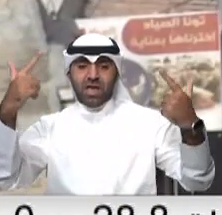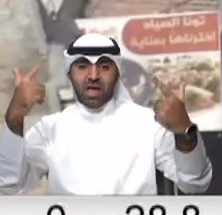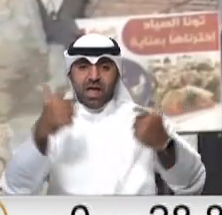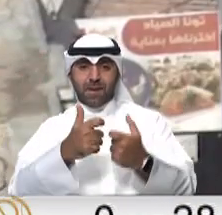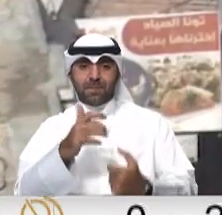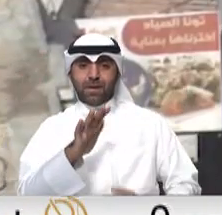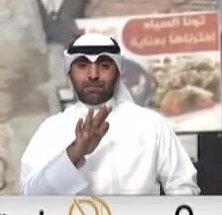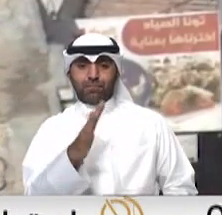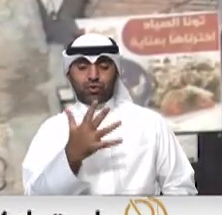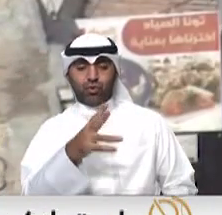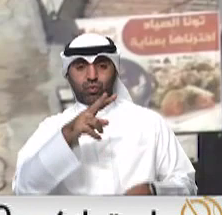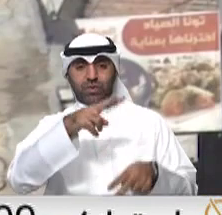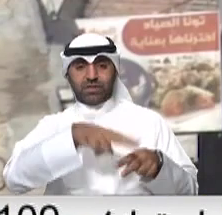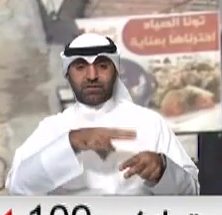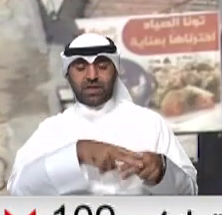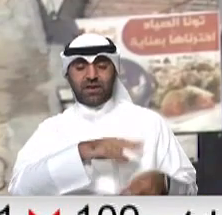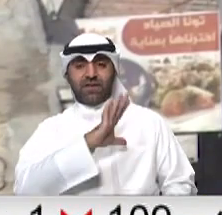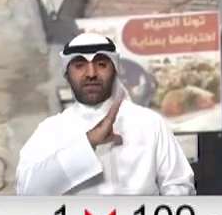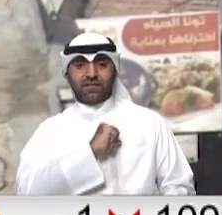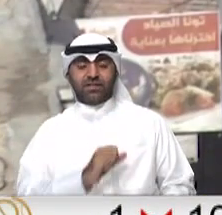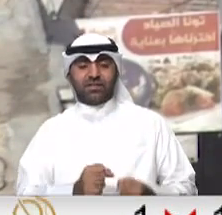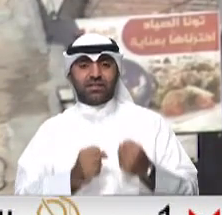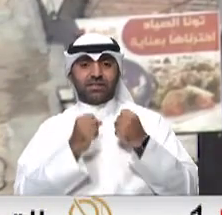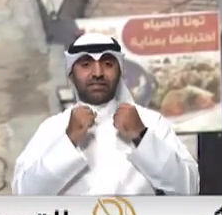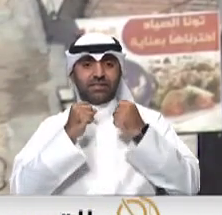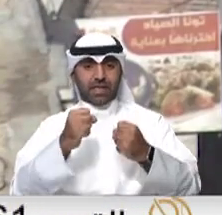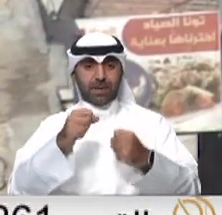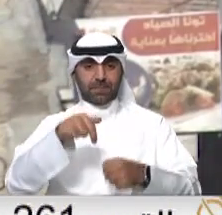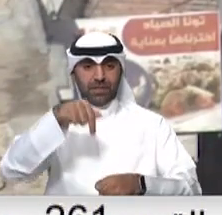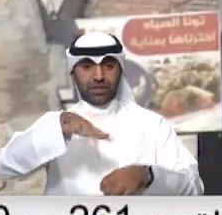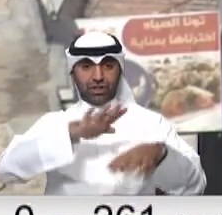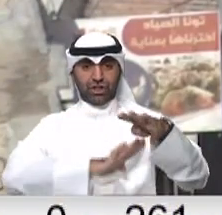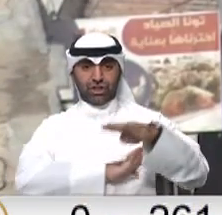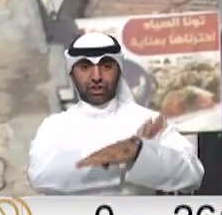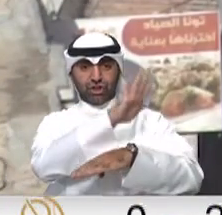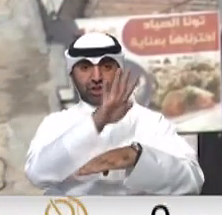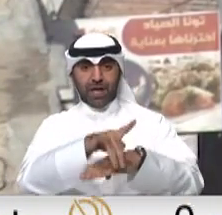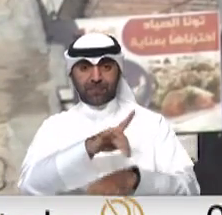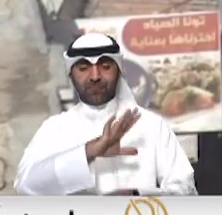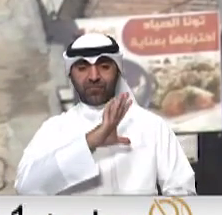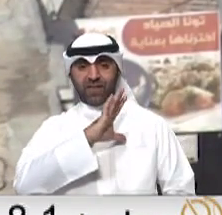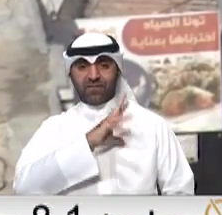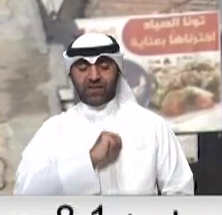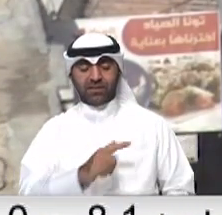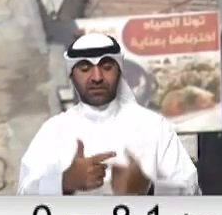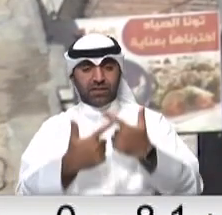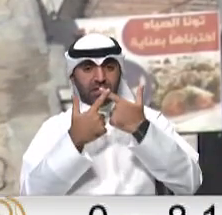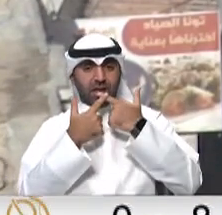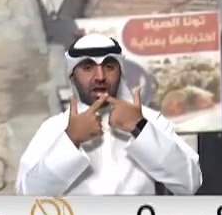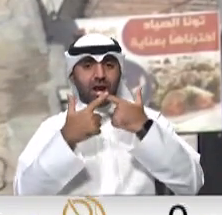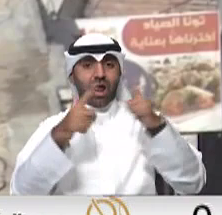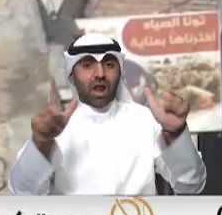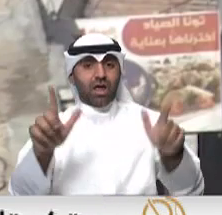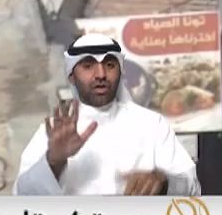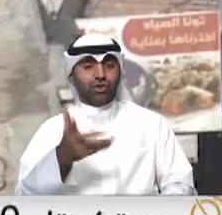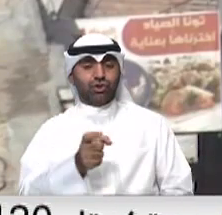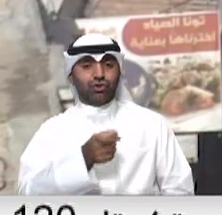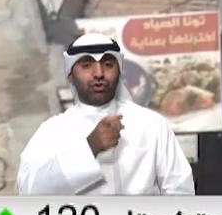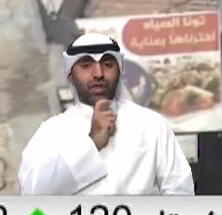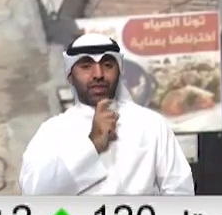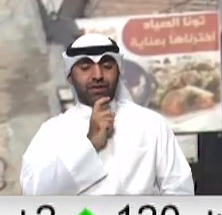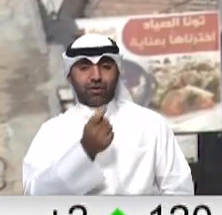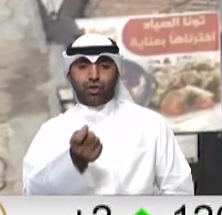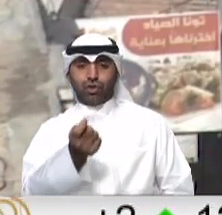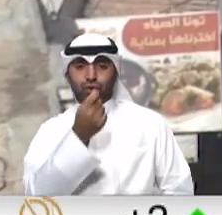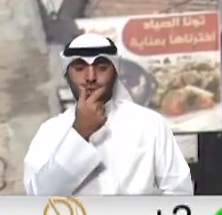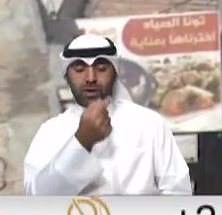الاحتلال والنوايا المبيتة تشي عن أن الأيام المقبلة قد تحمل المزيد من التصعيد، مما يجعل كافة السيناريوهات